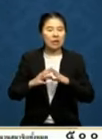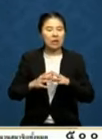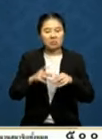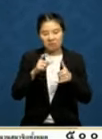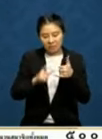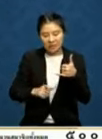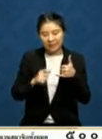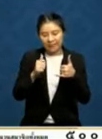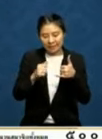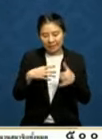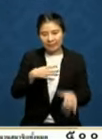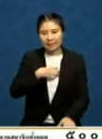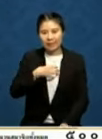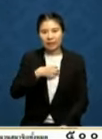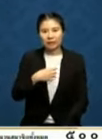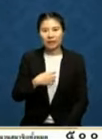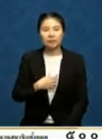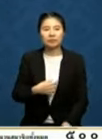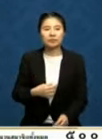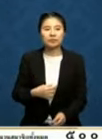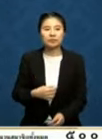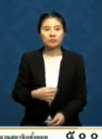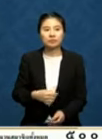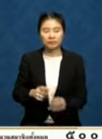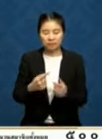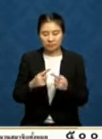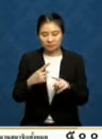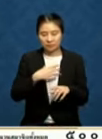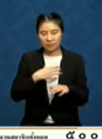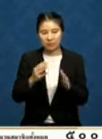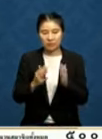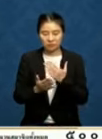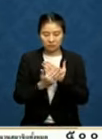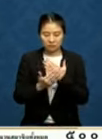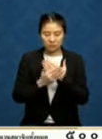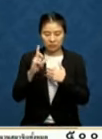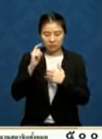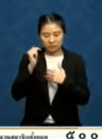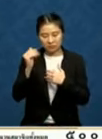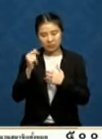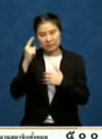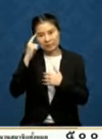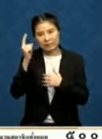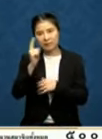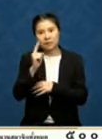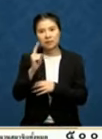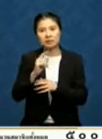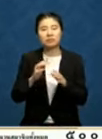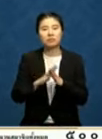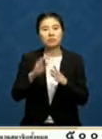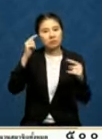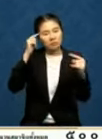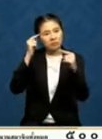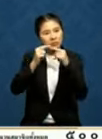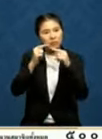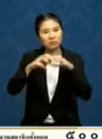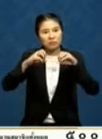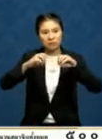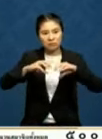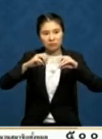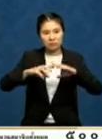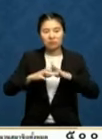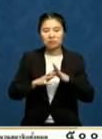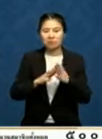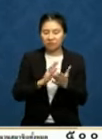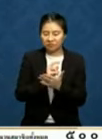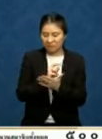นที่ดีขึ้นในอนาคตแต่ท่านประธานครับผมอยากจะชวนคุณพ่อคุณแม่ทุกคนทั่วประเทศมาร่วมกันคิดครับว่าหากเป้าหมายของเราคือการสอนลูกเราให้หยุด